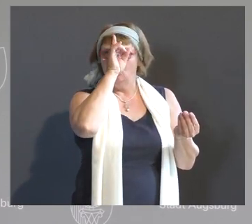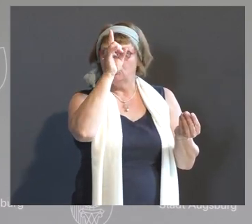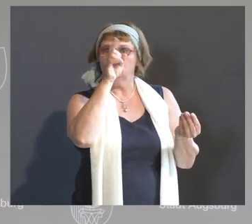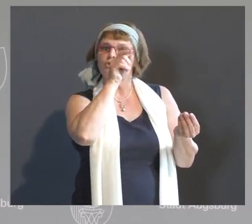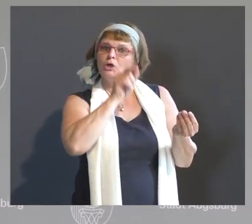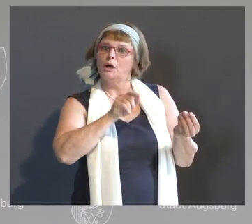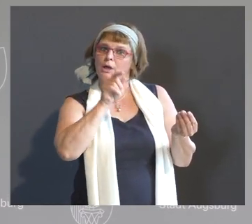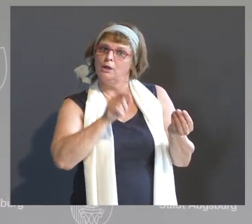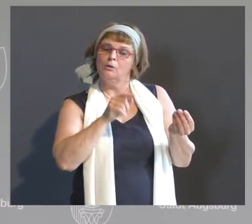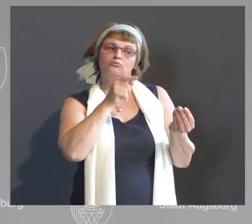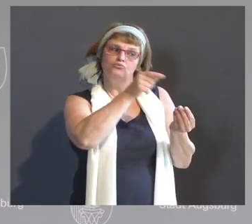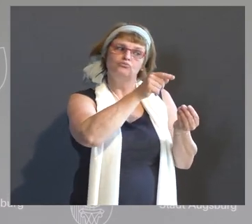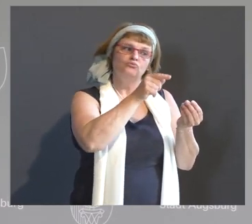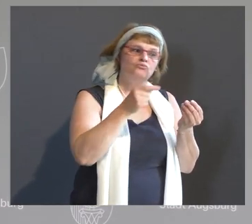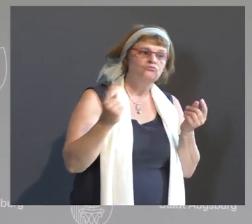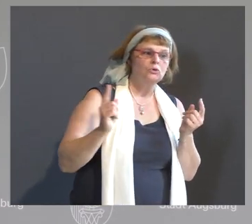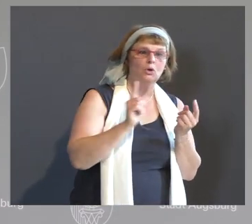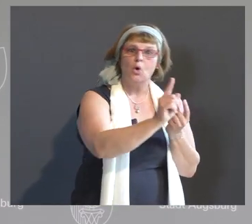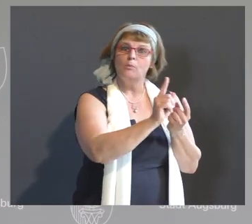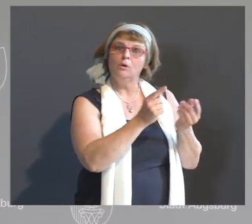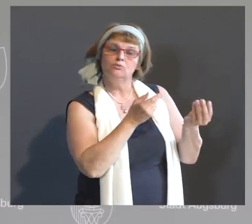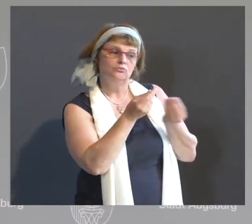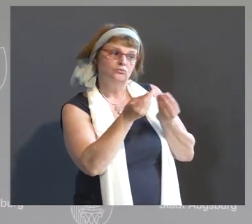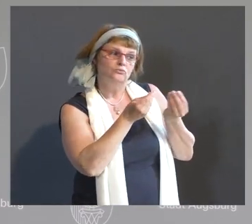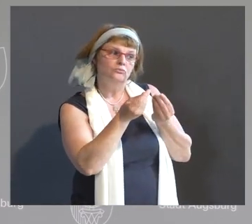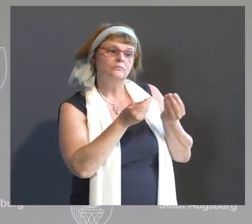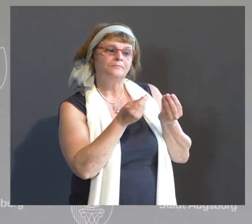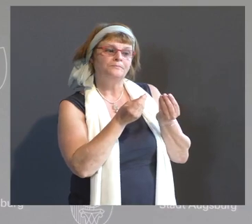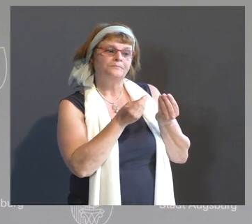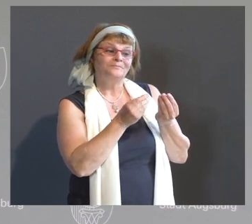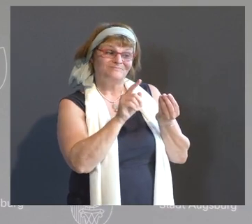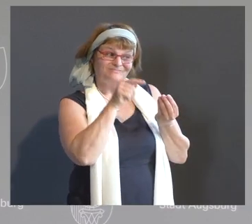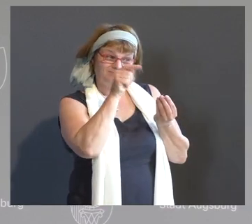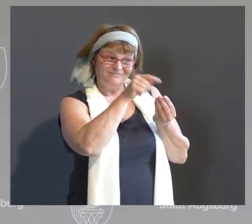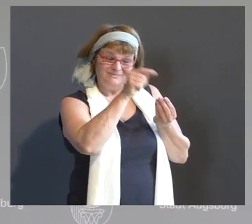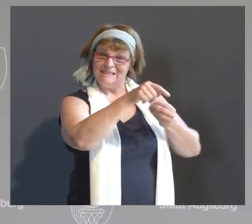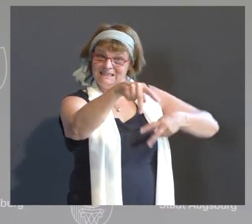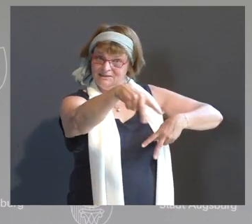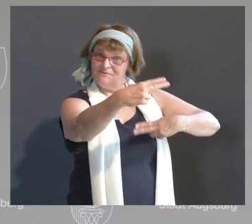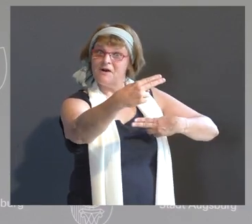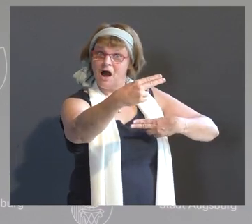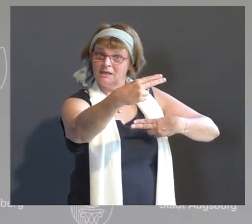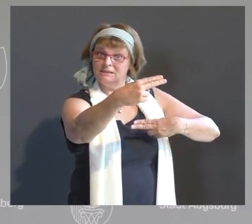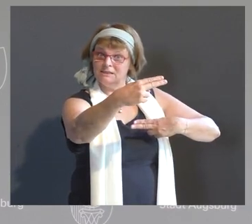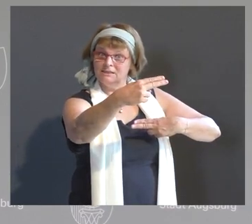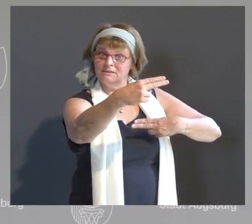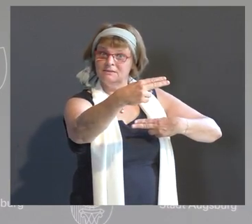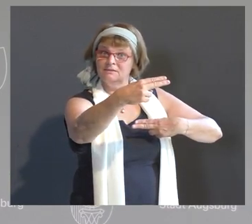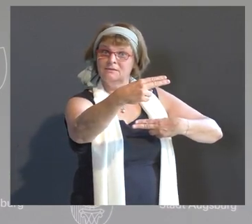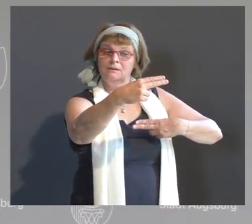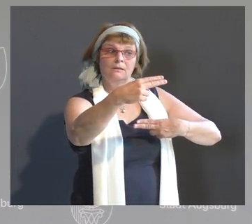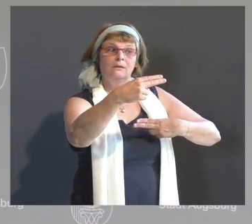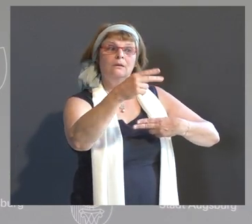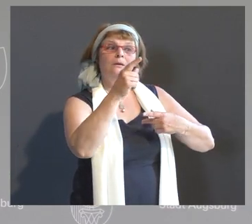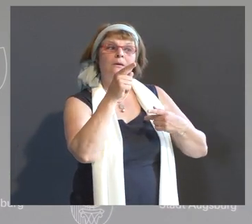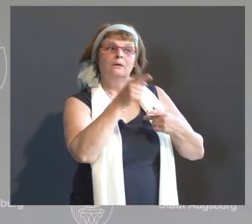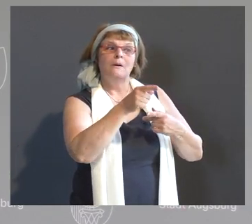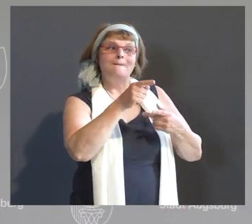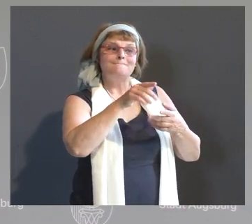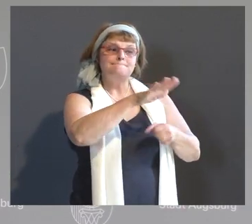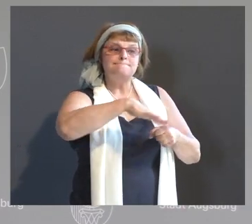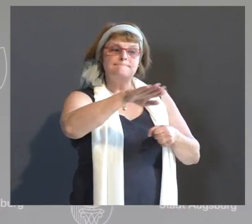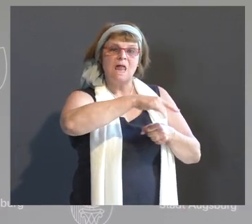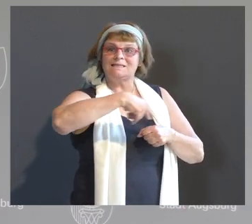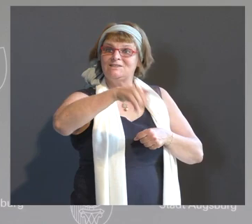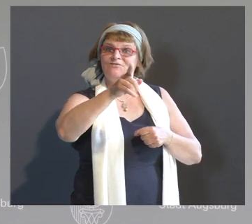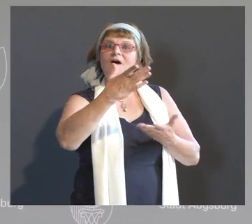hat gegen denjenigen, der agiert hat, am Platzverweis ausgesprochen. In dieser Phase kommt es dann gleich, als der Platzverweis ausgesprochen ist, zu einem